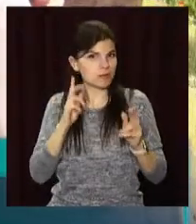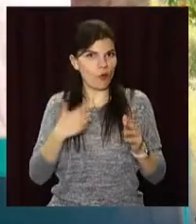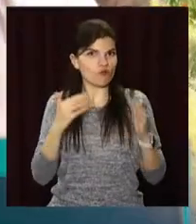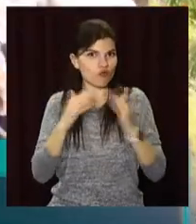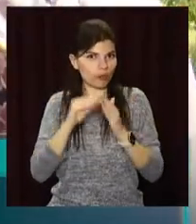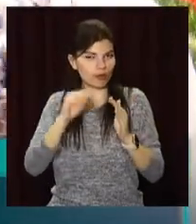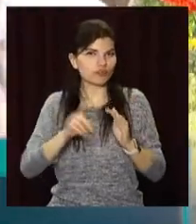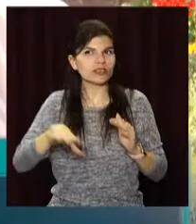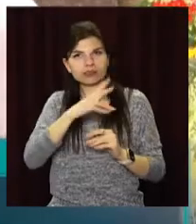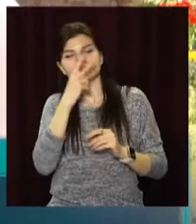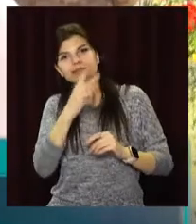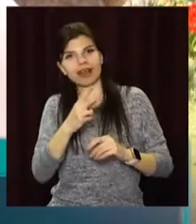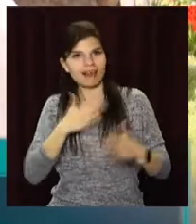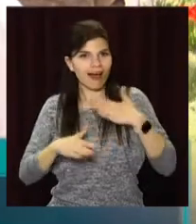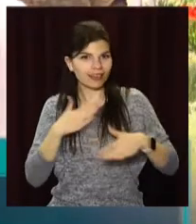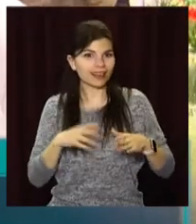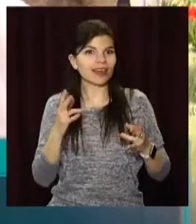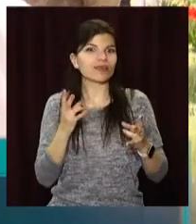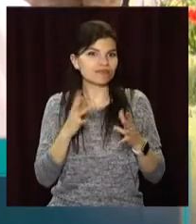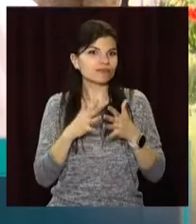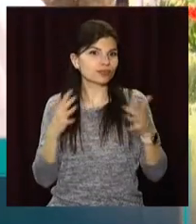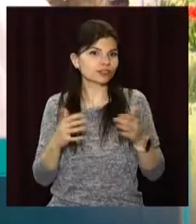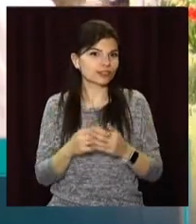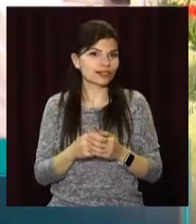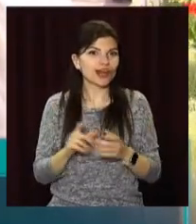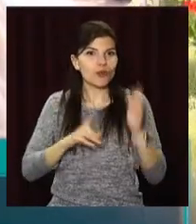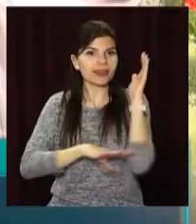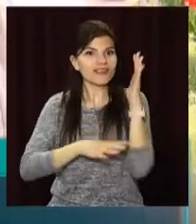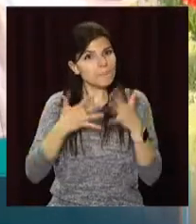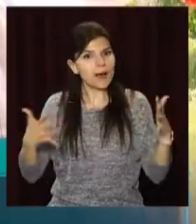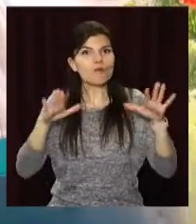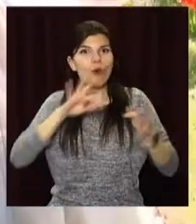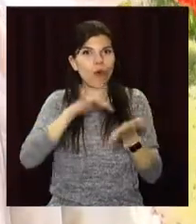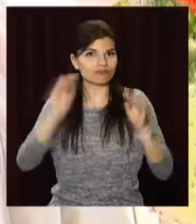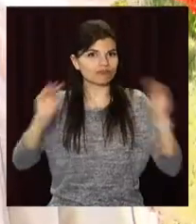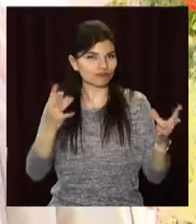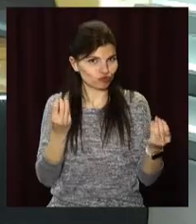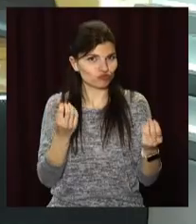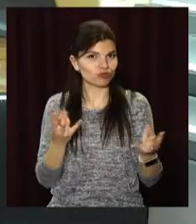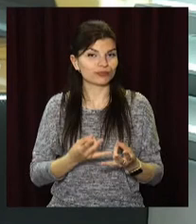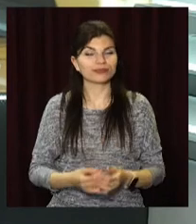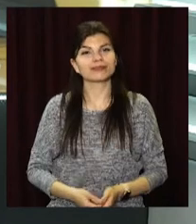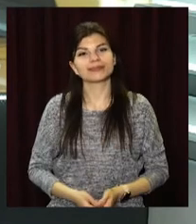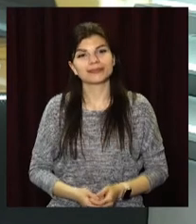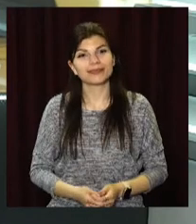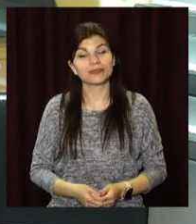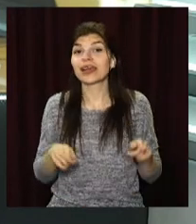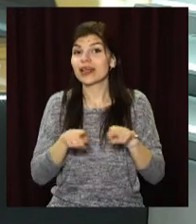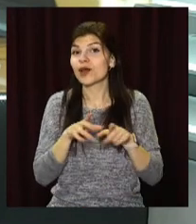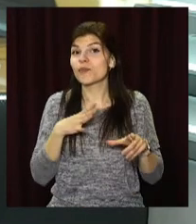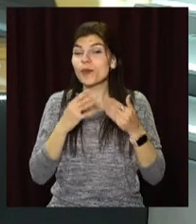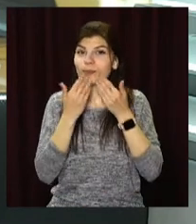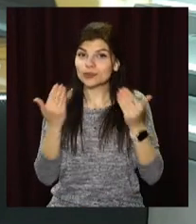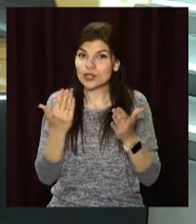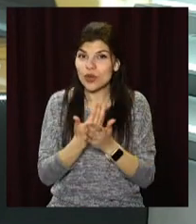вдома посадити, щоб всі радувалися, і більше треба, щоб таких дерев було по місту. Такою була